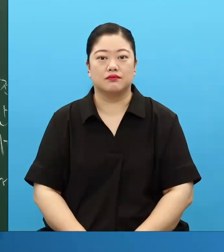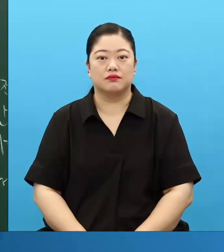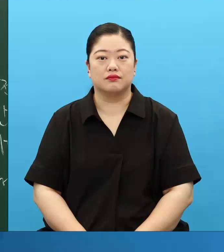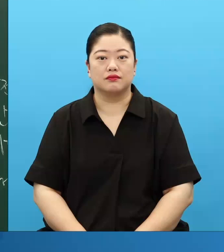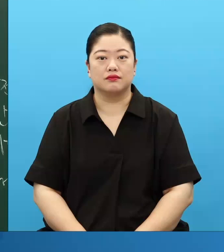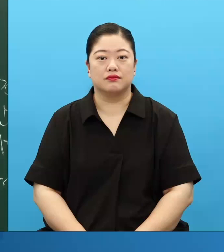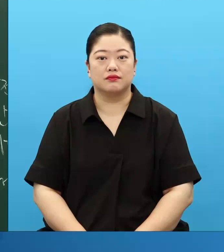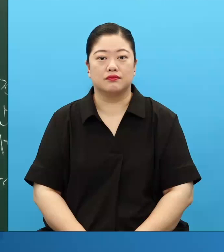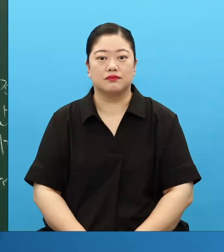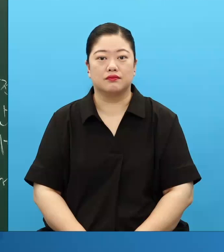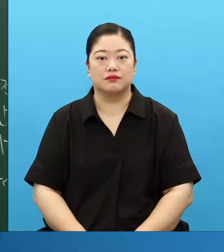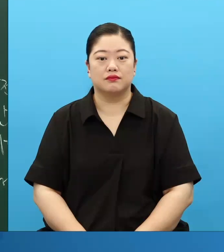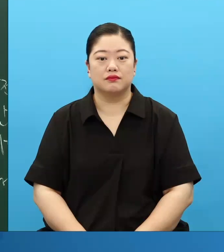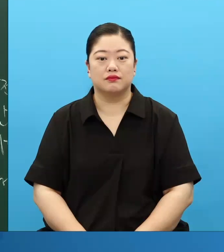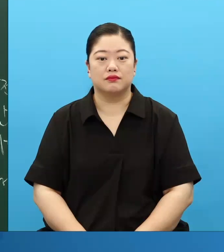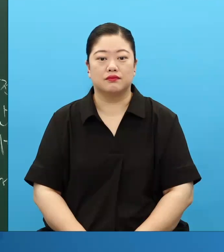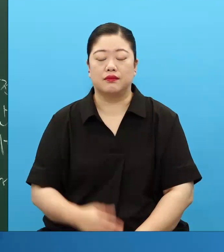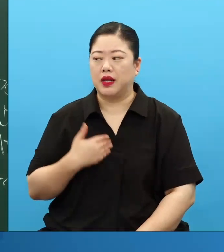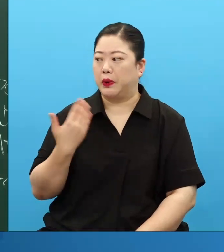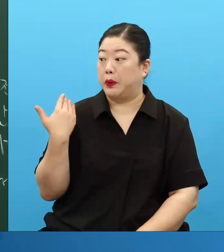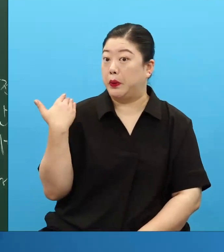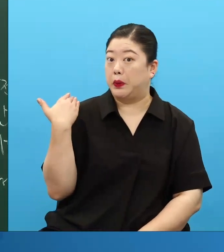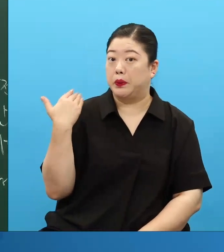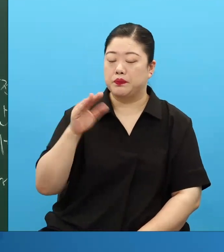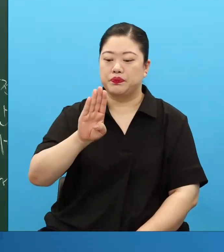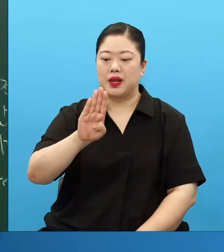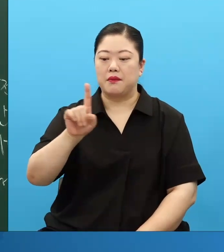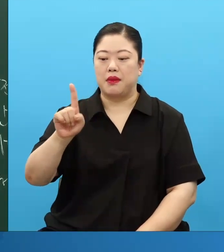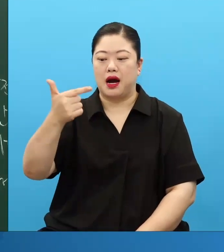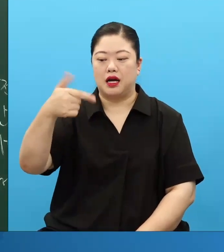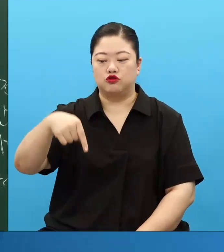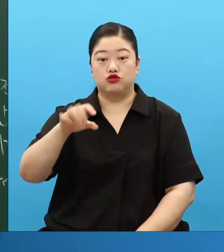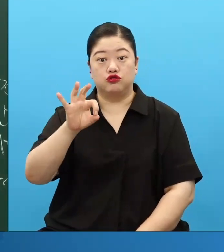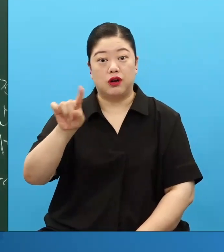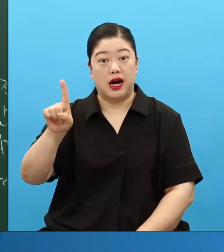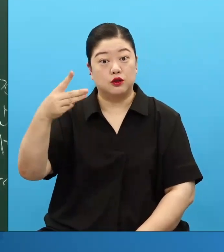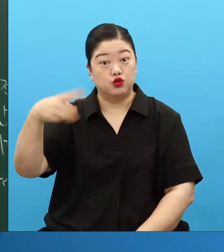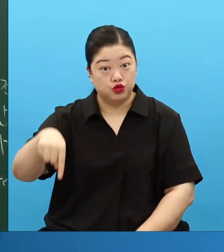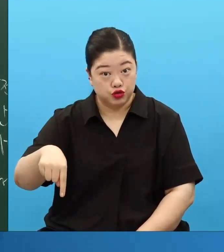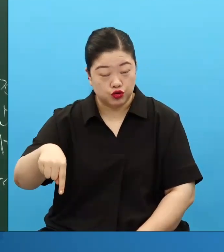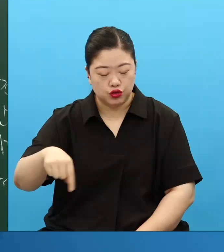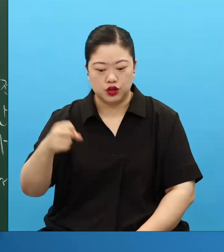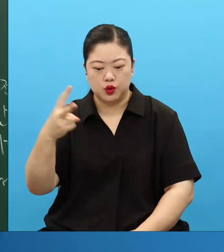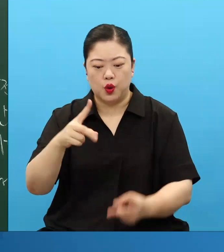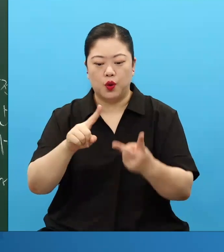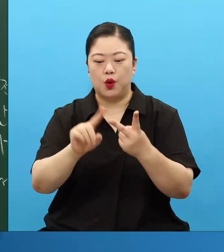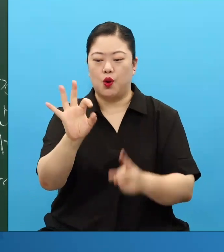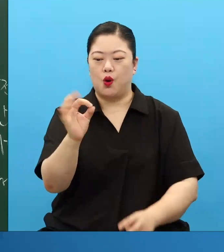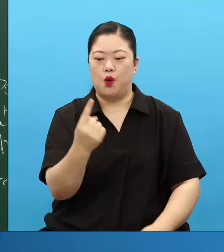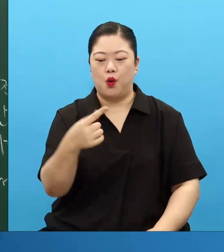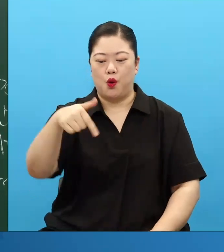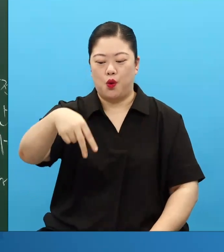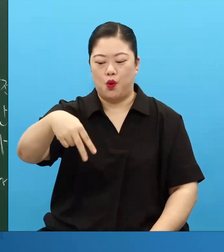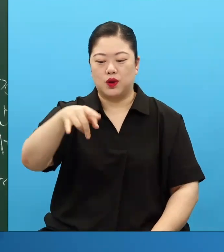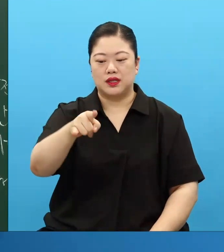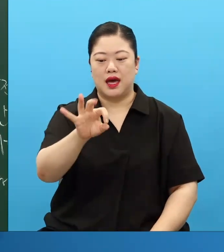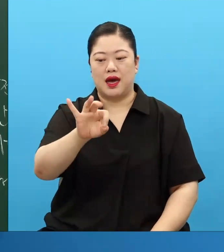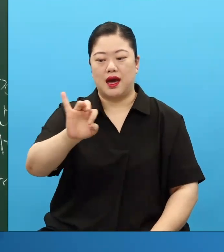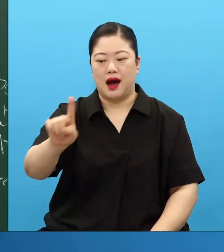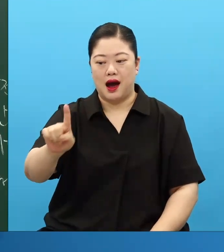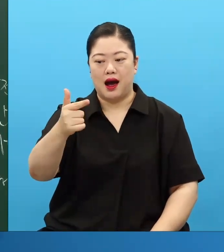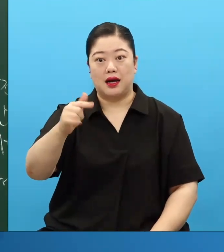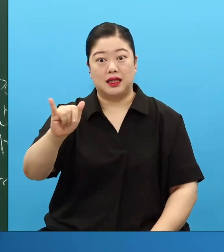sacrifice? 삶을 통해 It's 나옵니다. that it is revealed through your life. 여러분의 산업을 쳐다보고 우리 중직자들이 일을 쳐다보고 불신자가